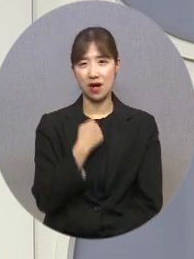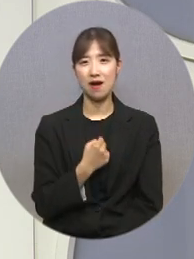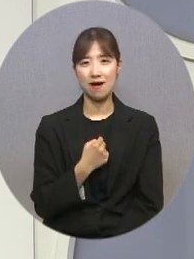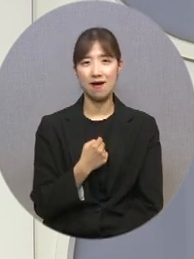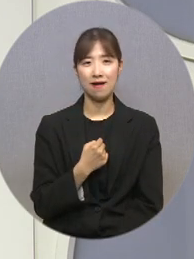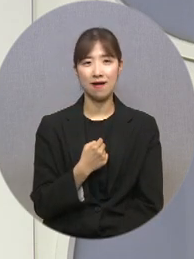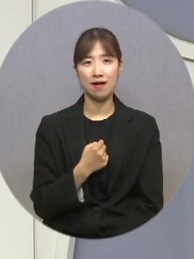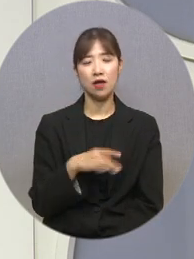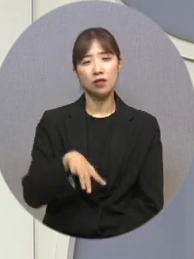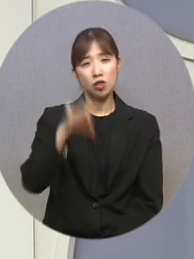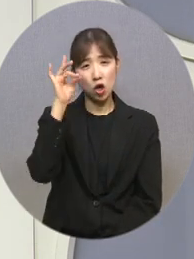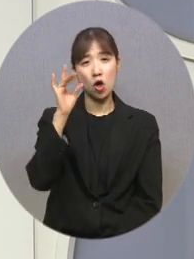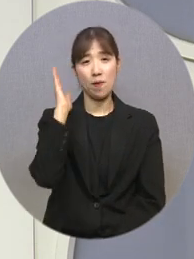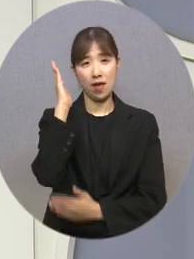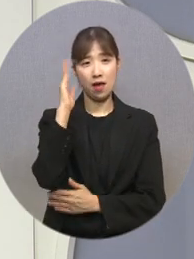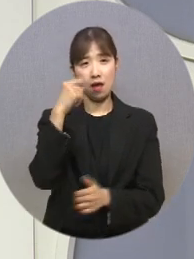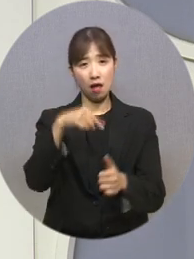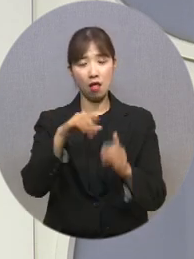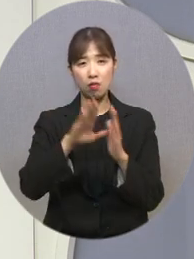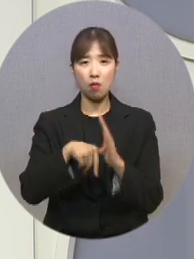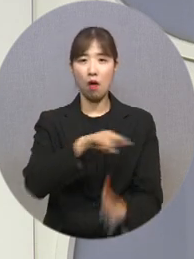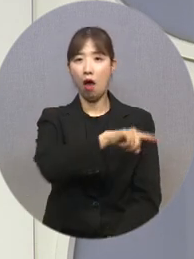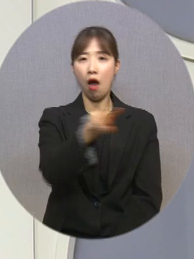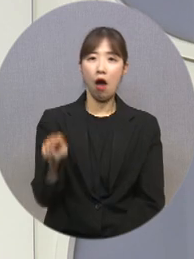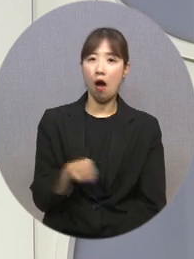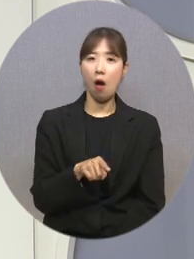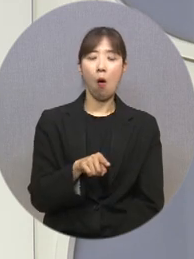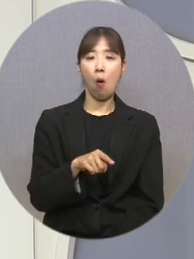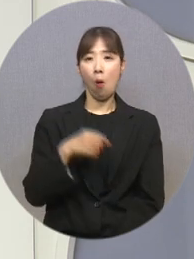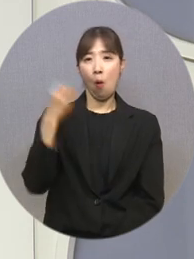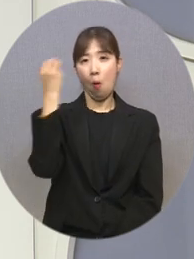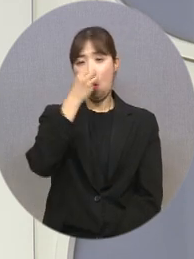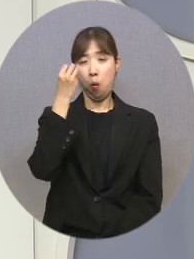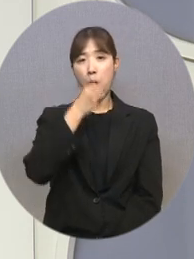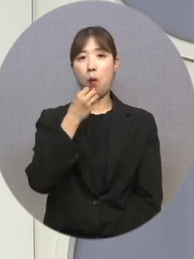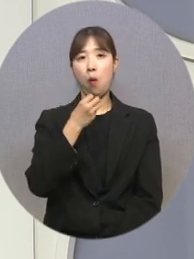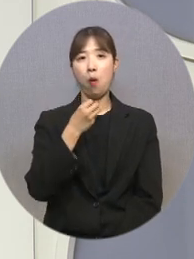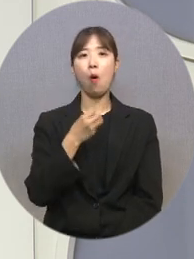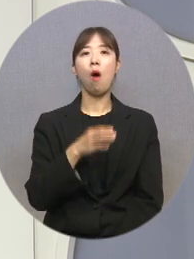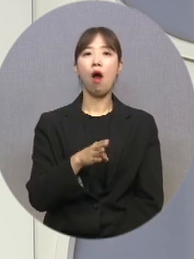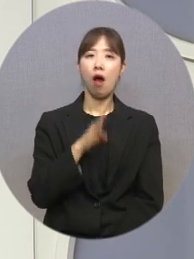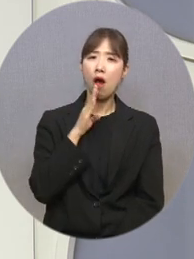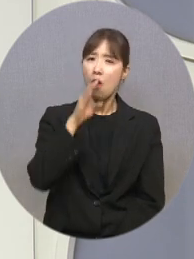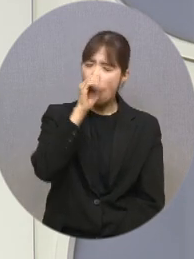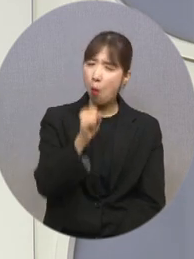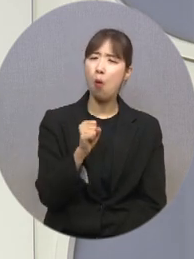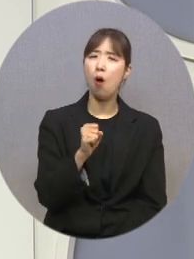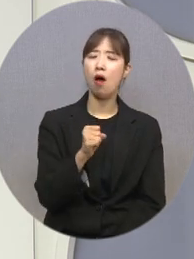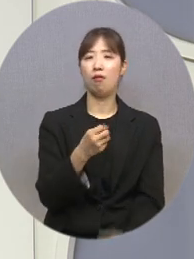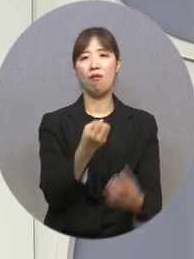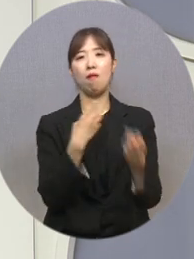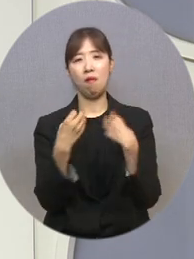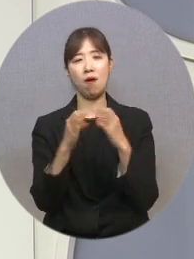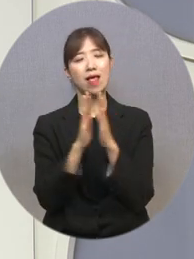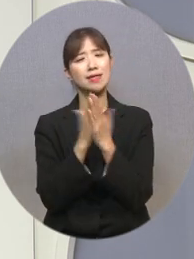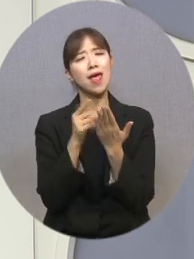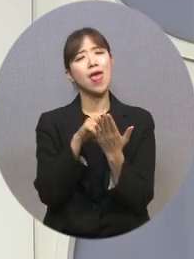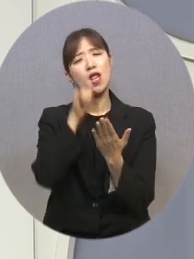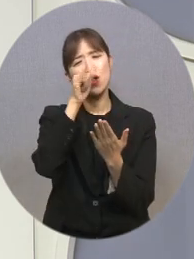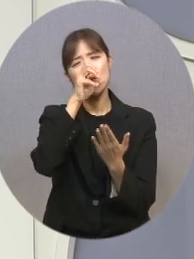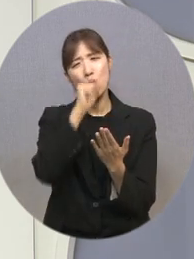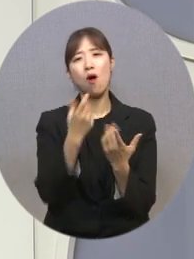근데 처음에 강의를 했을 때 그분들이 반응이 엄청났습니다. 야, 이렇게 좋은 강의 내용이면 책으로 나오면 너무